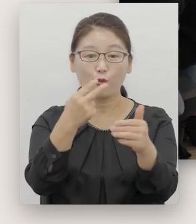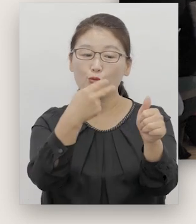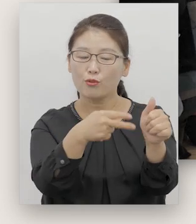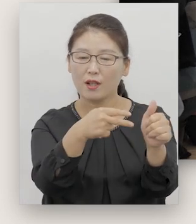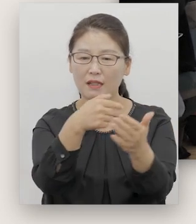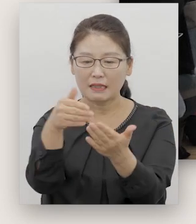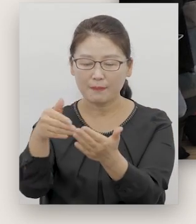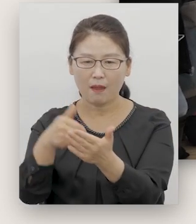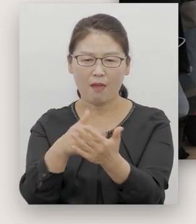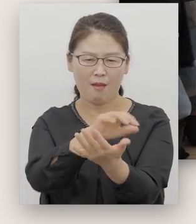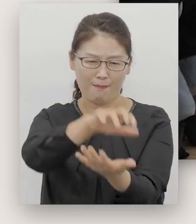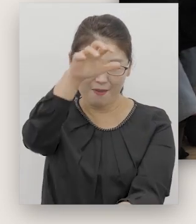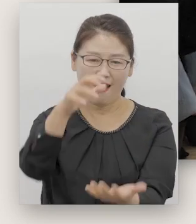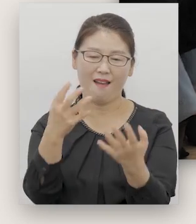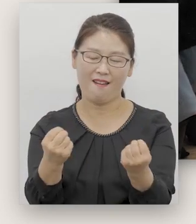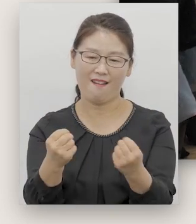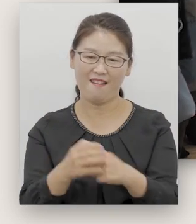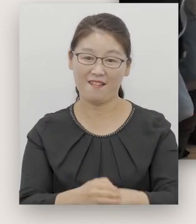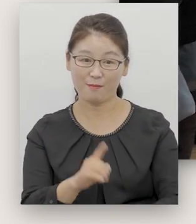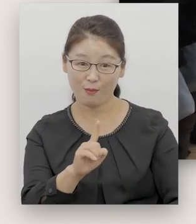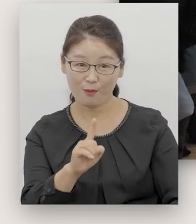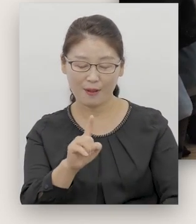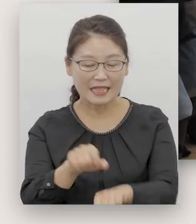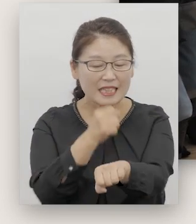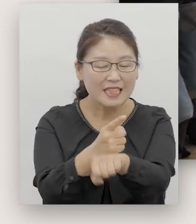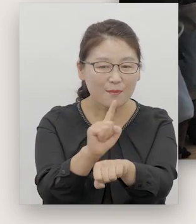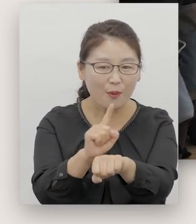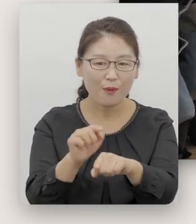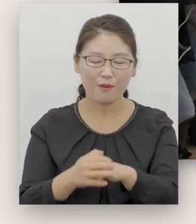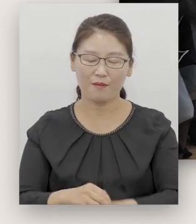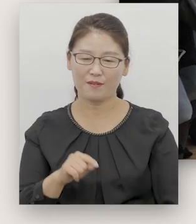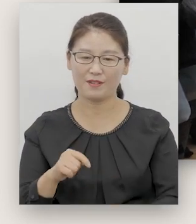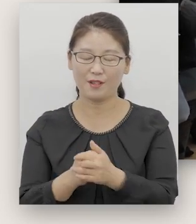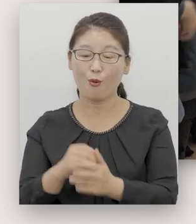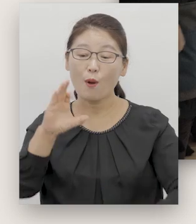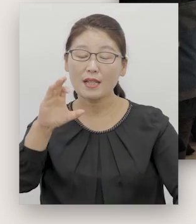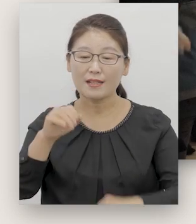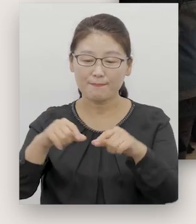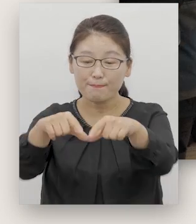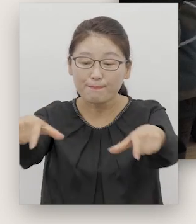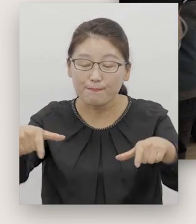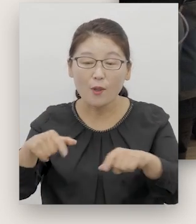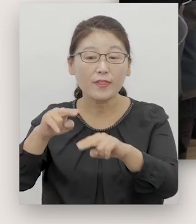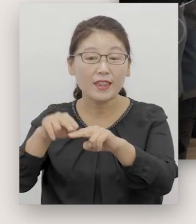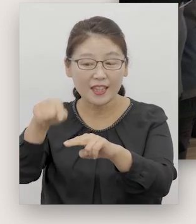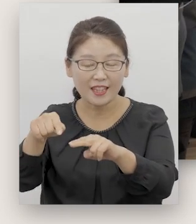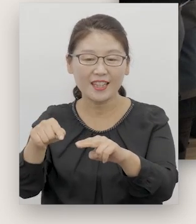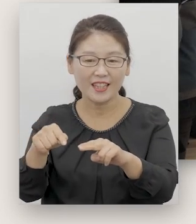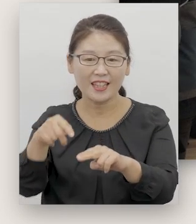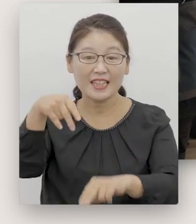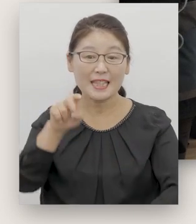작업들을 다루다 보니까 어떤 특정 우리가 잘 알고 있는 뭐샘 같은 레디메이드라는 그런 부분뿐만 아니라 듀샹의